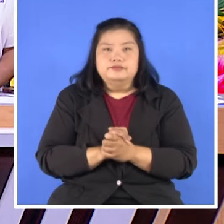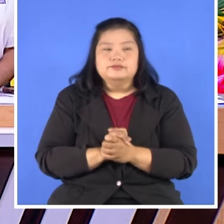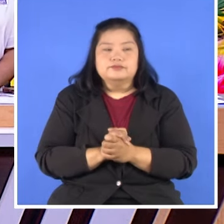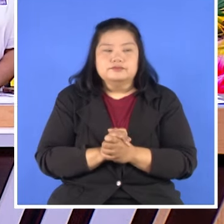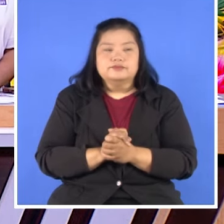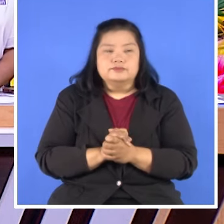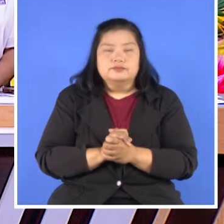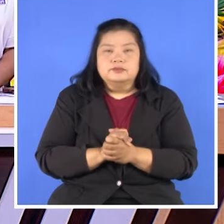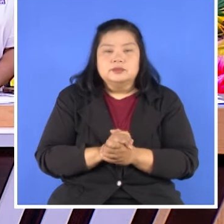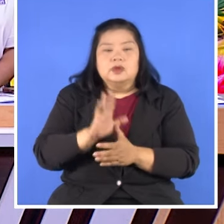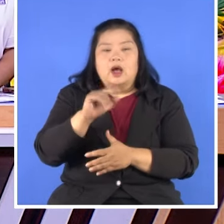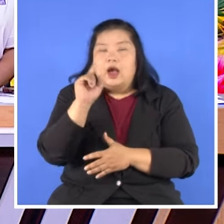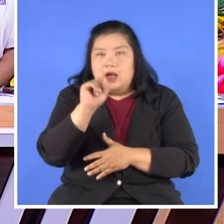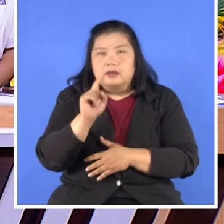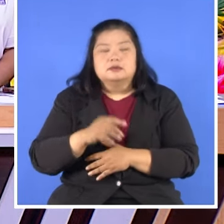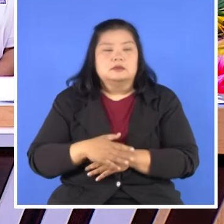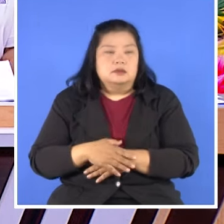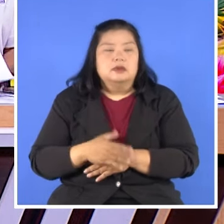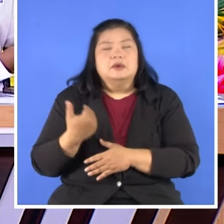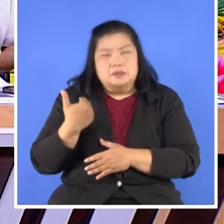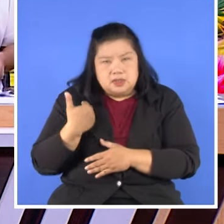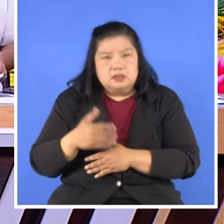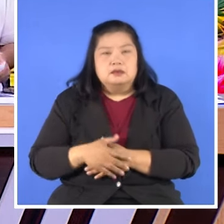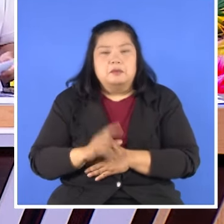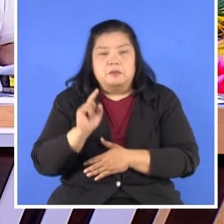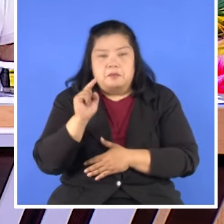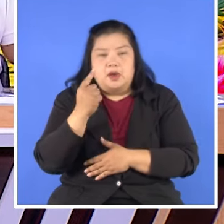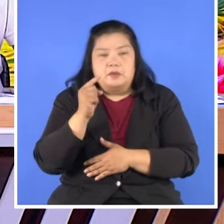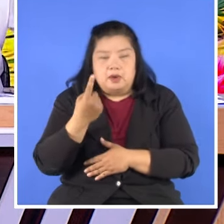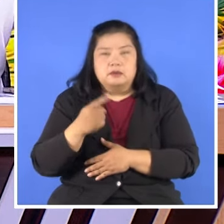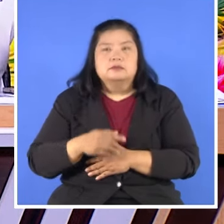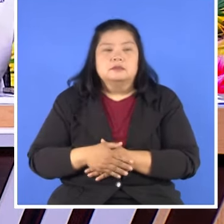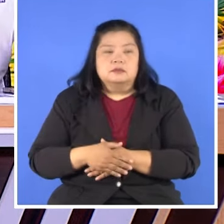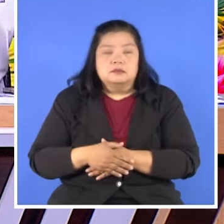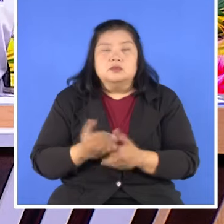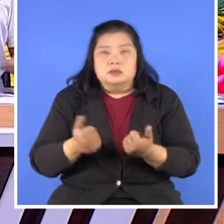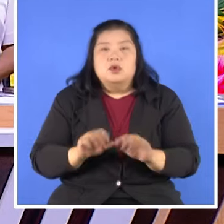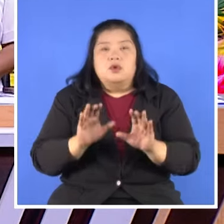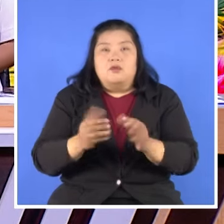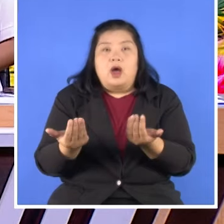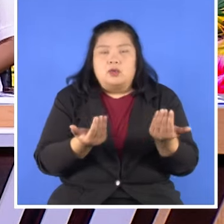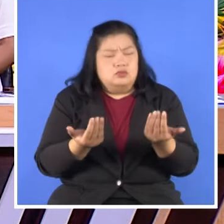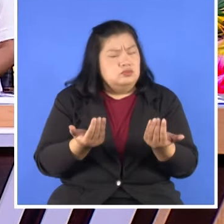ลูกๆทั้งหลายดูต่ออีกเรื่องนึงเรื่องต่อไปนี้ต้องบอกลูกๆว่าอย่าไป